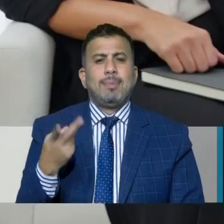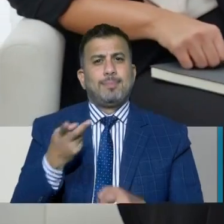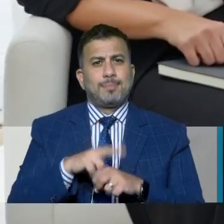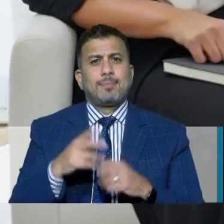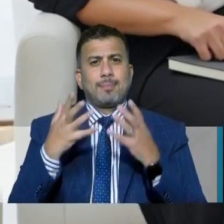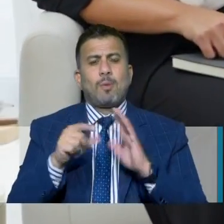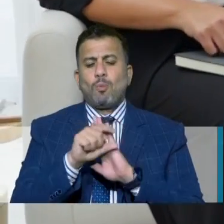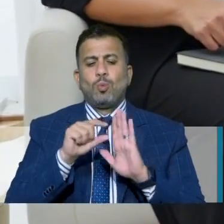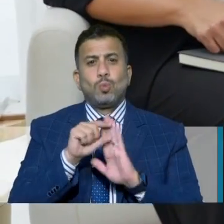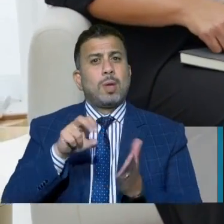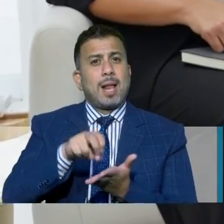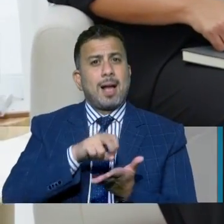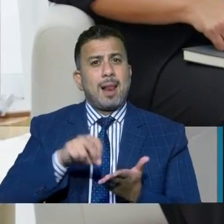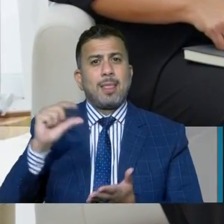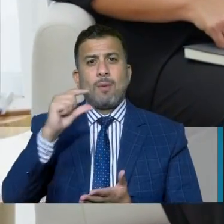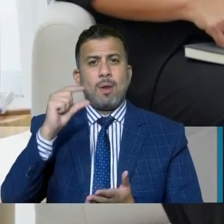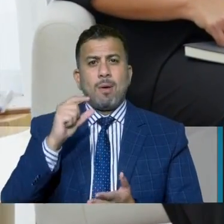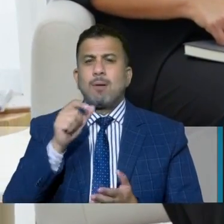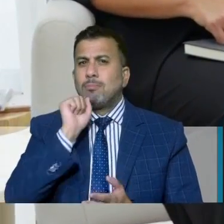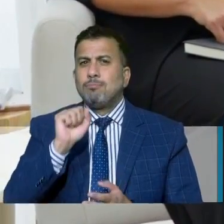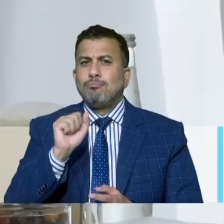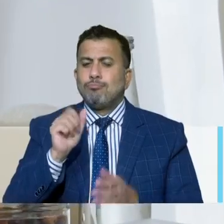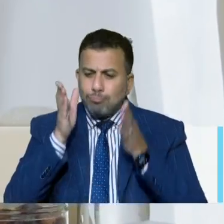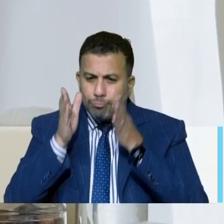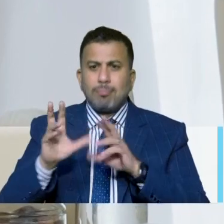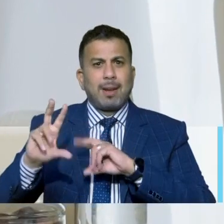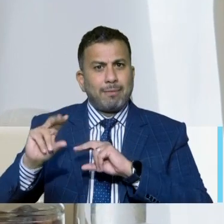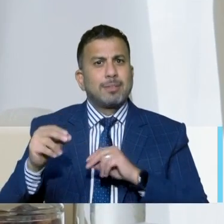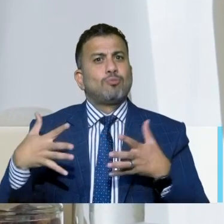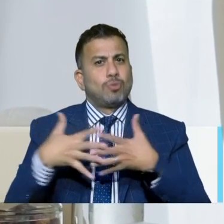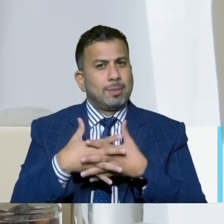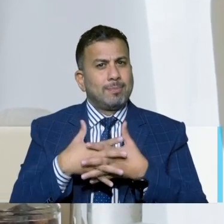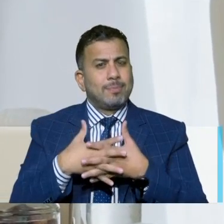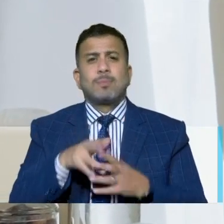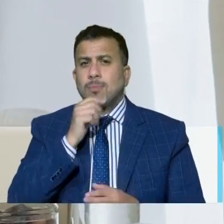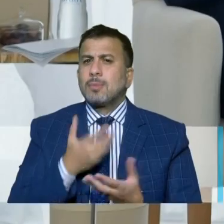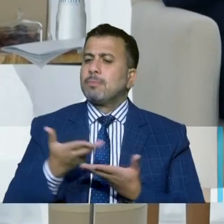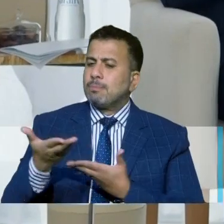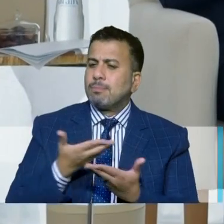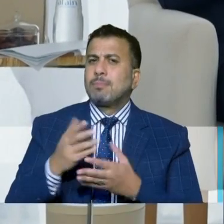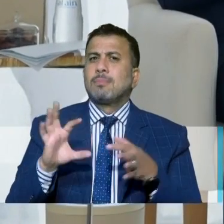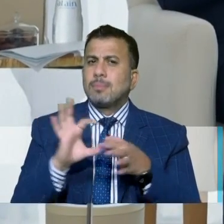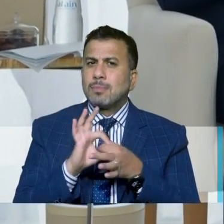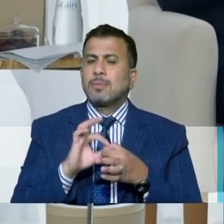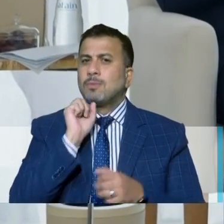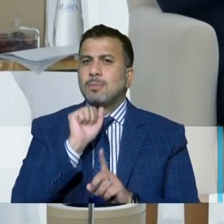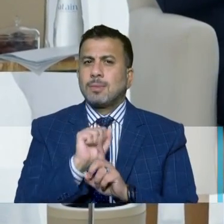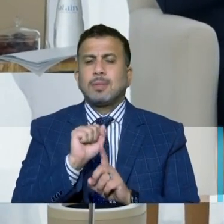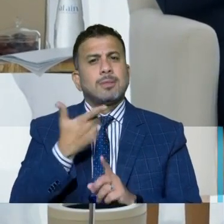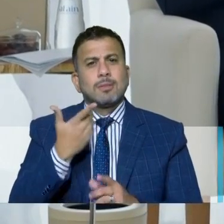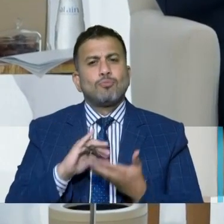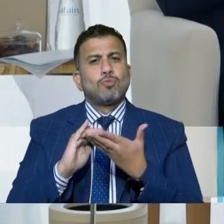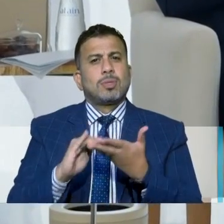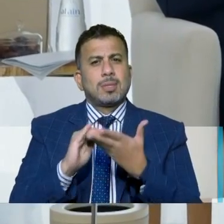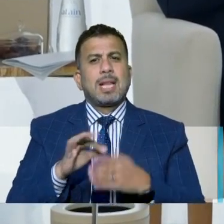كما استعرض عددا من القضايا الاقليميه والدوليه محل الاهتمام المشترك وبحث الجانبان التعاون في مجال